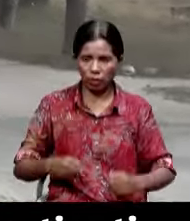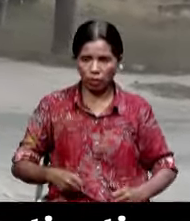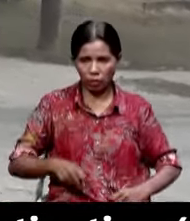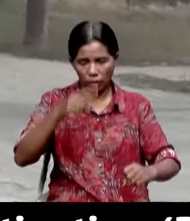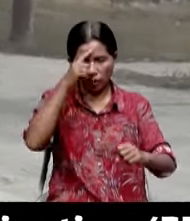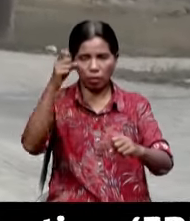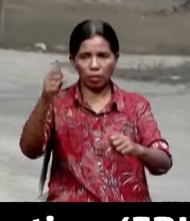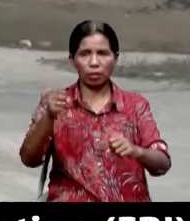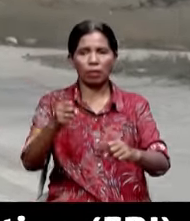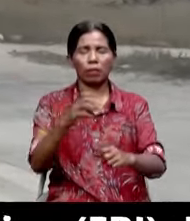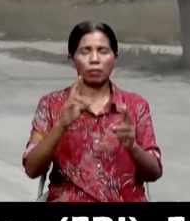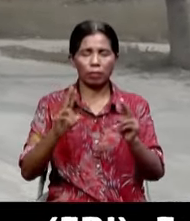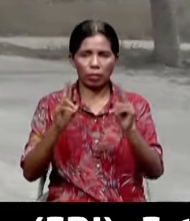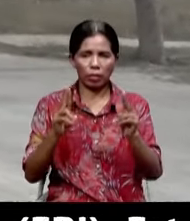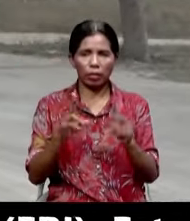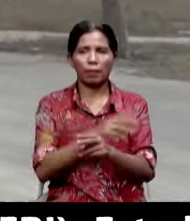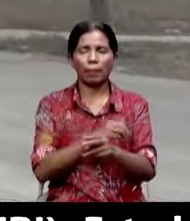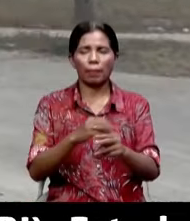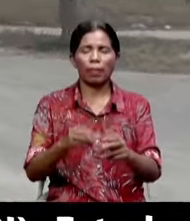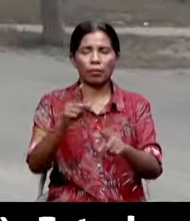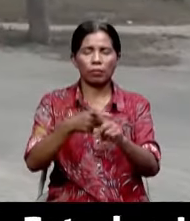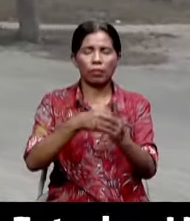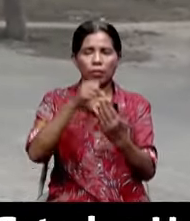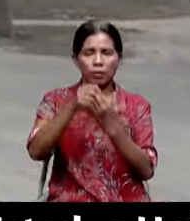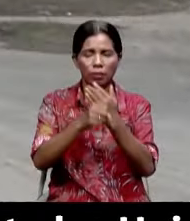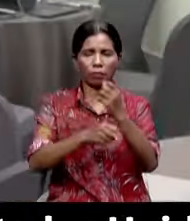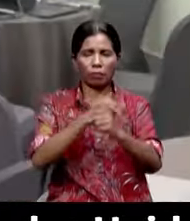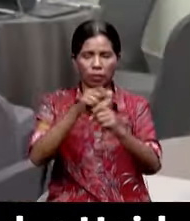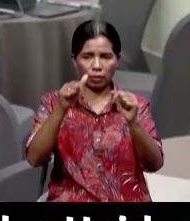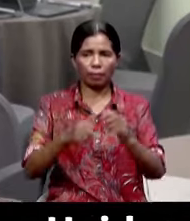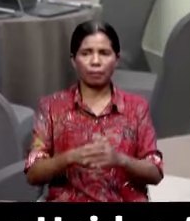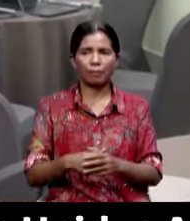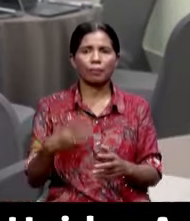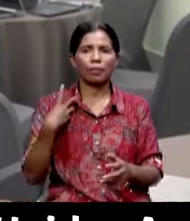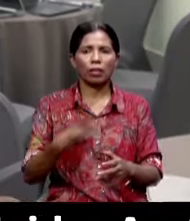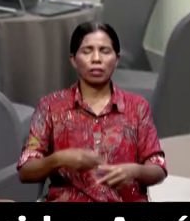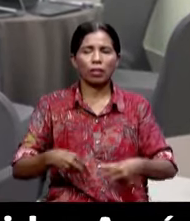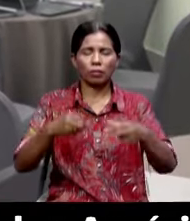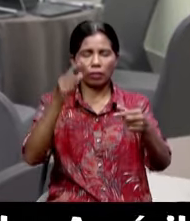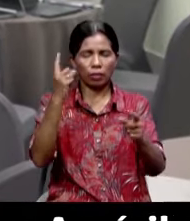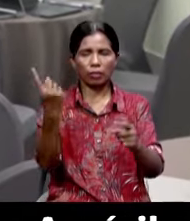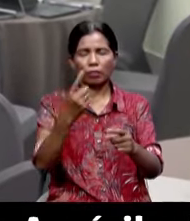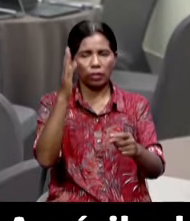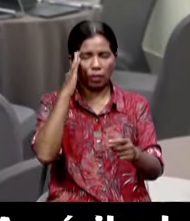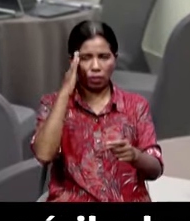tamba previsão ba clima malirin ne sei to fulan setembro tinangne. Ita bi fona fate hanoin kata ke